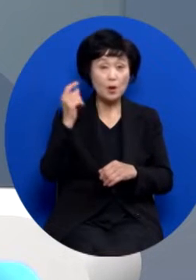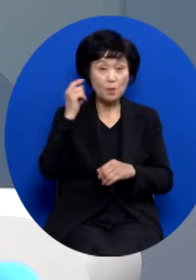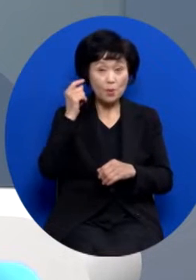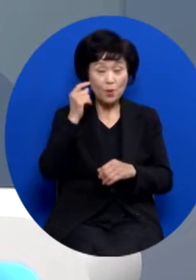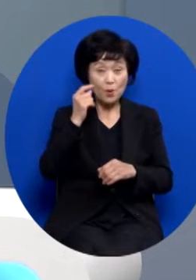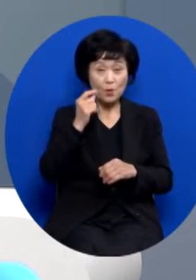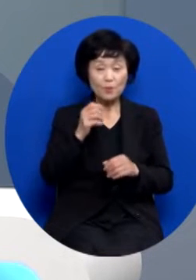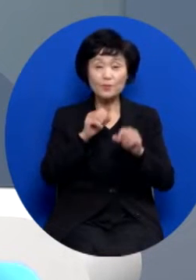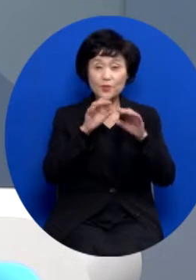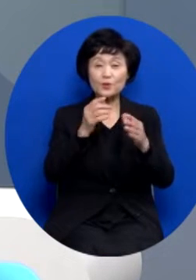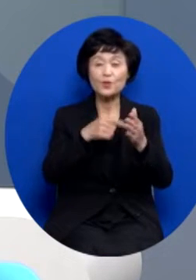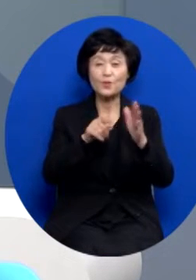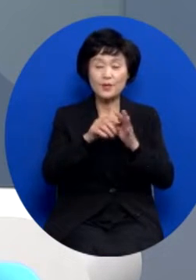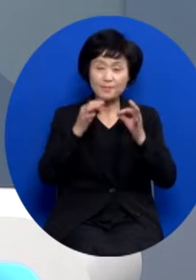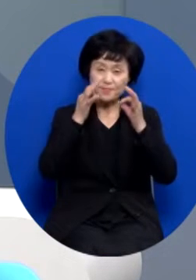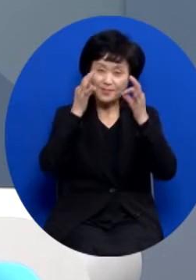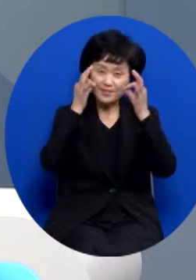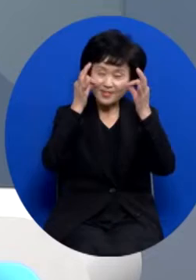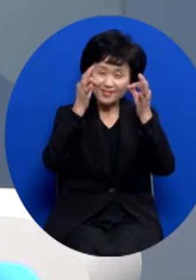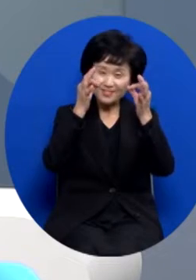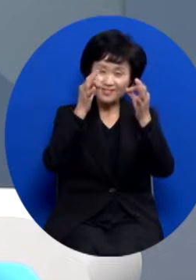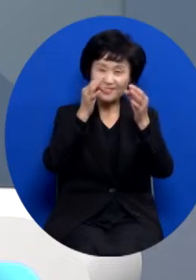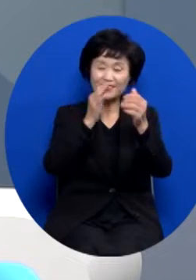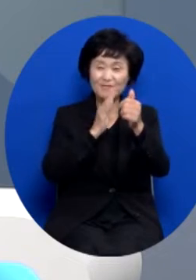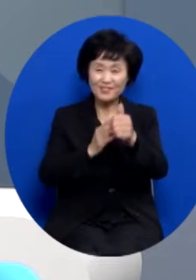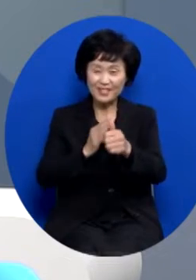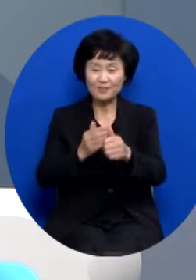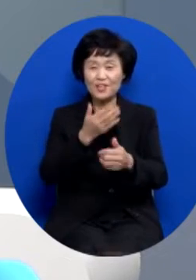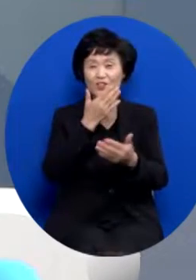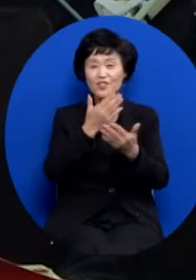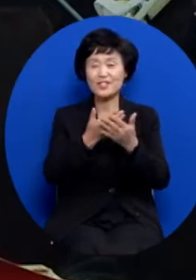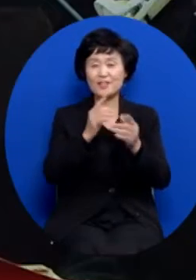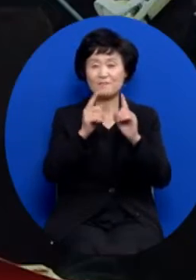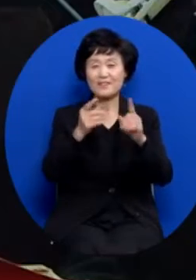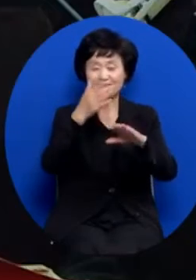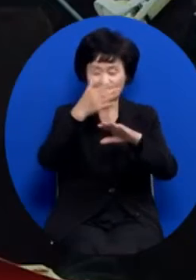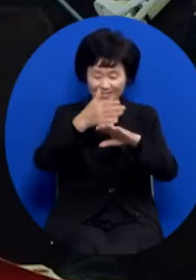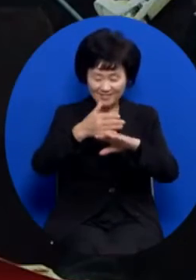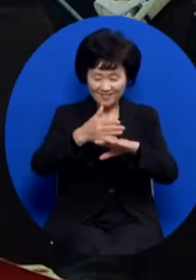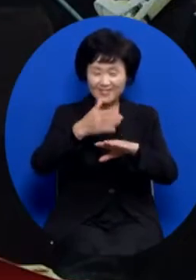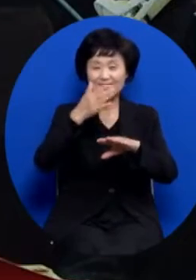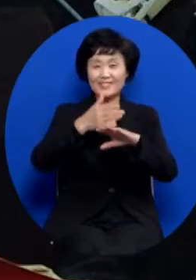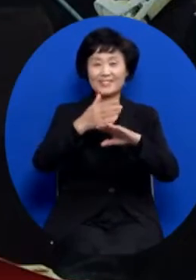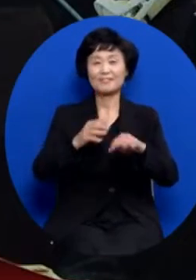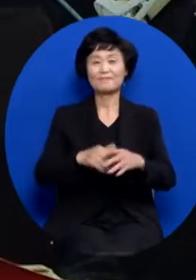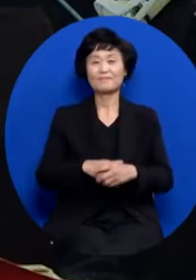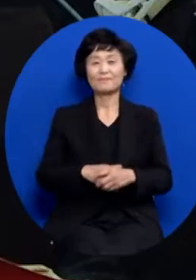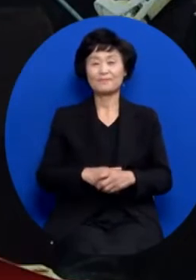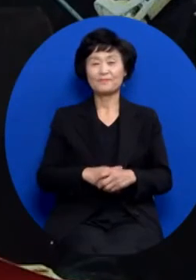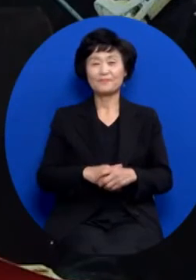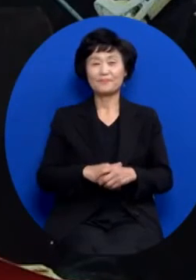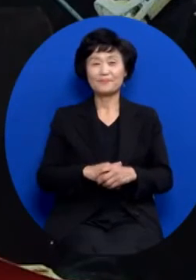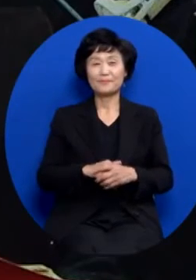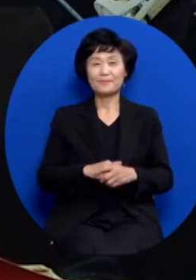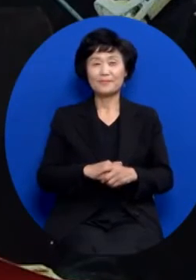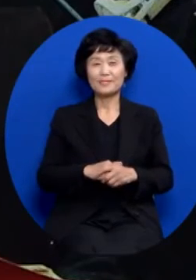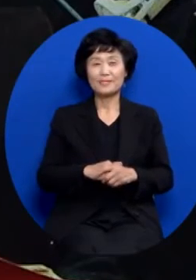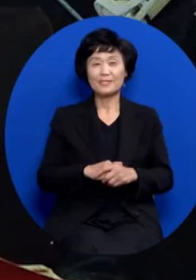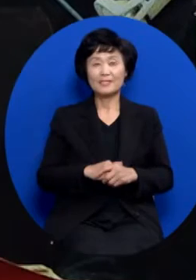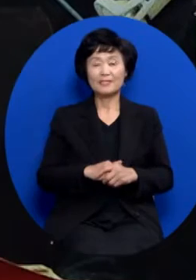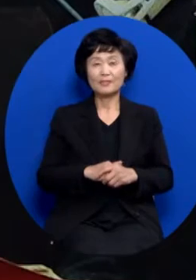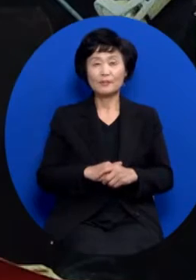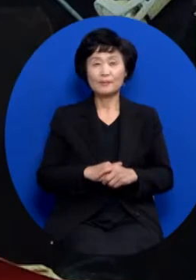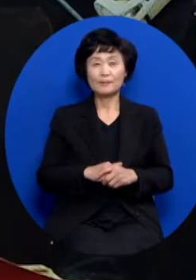힘써 주시길 바랍니다. 네. 목사님 오늘 귀한 말씀 감사합니다. 네, 감사합니다. 다음은 중부 지역